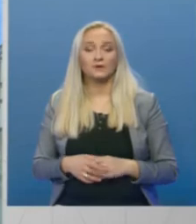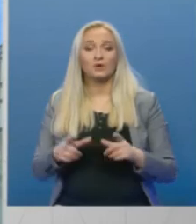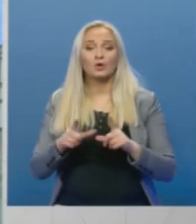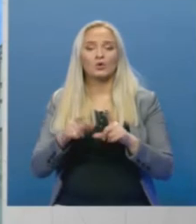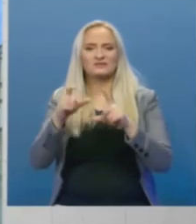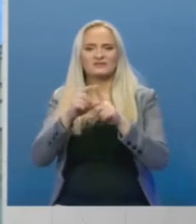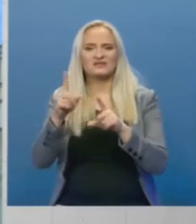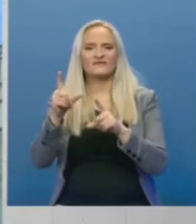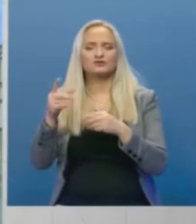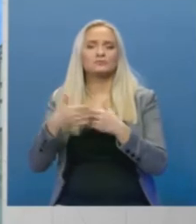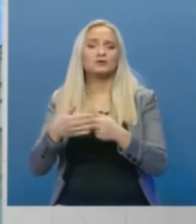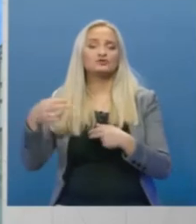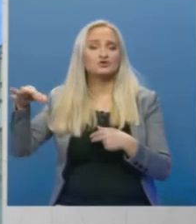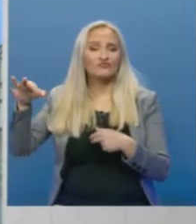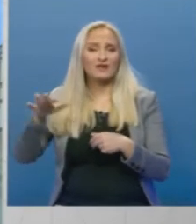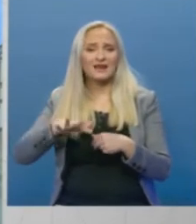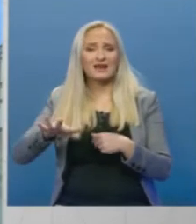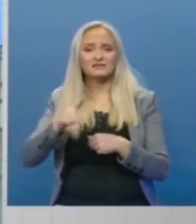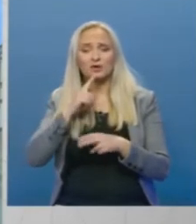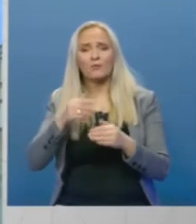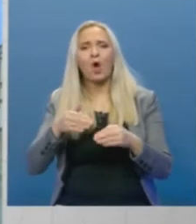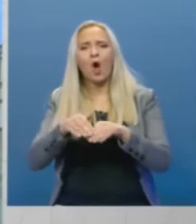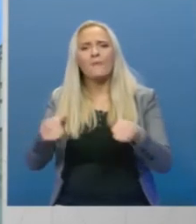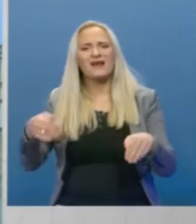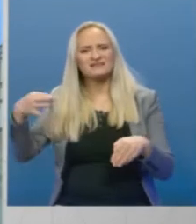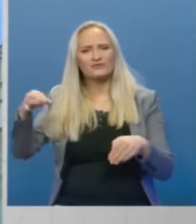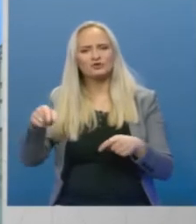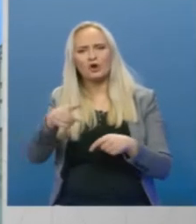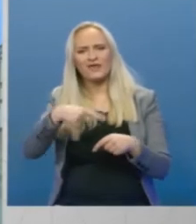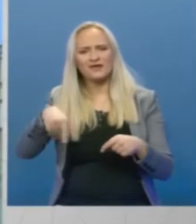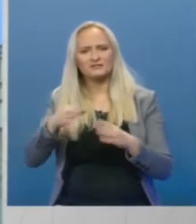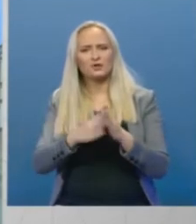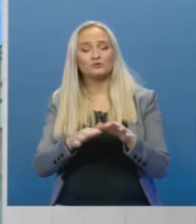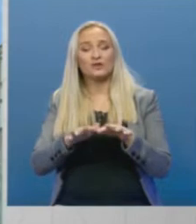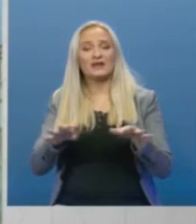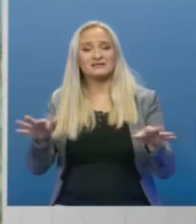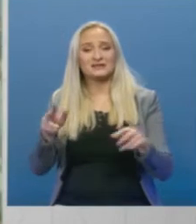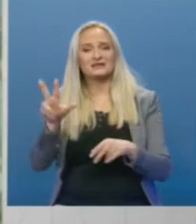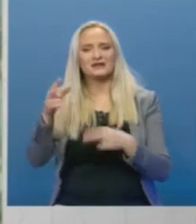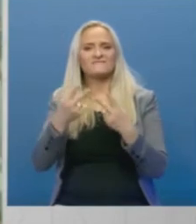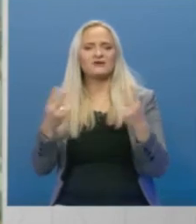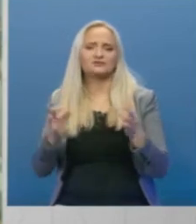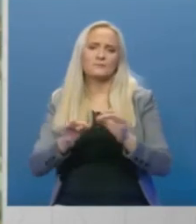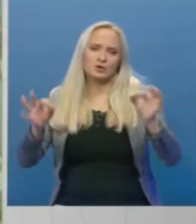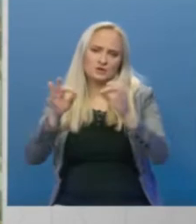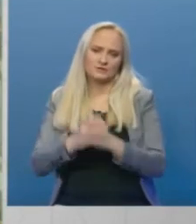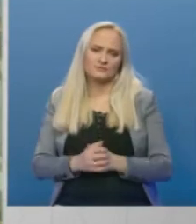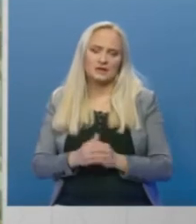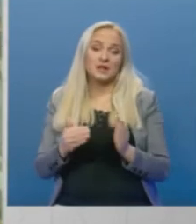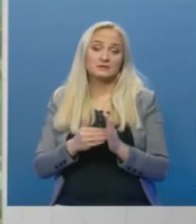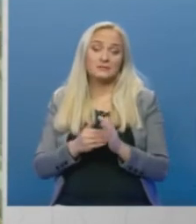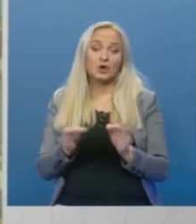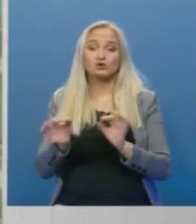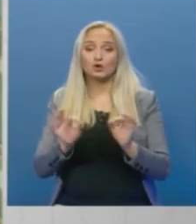U Diviću kod Zvornika, naselju koje se nalazi na obali Zvorničkog jezera, počela je realizacija 3 značajna projekta. Trebalo bi da